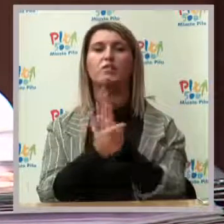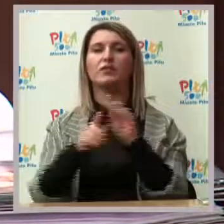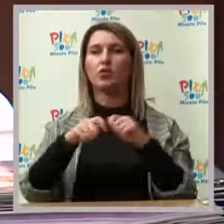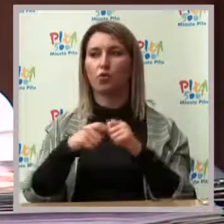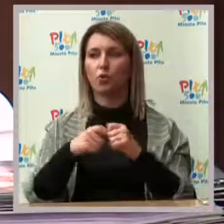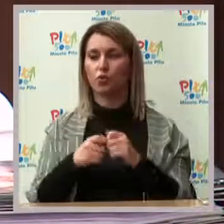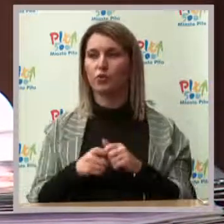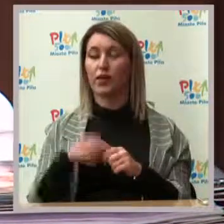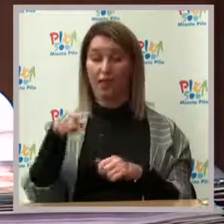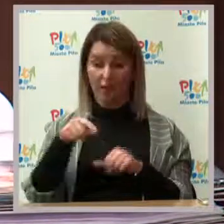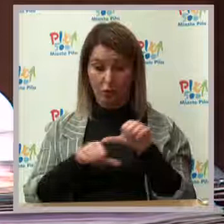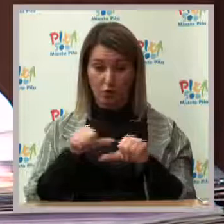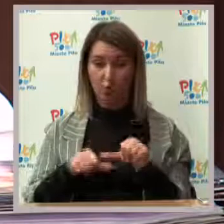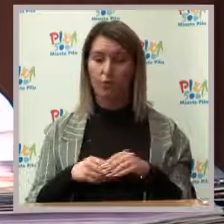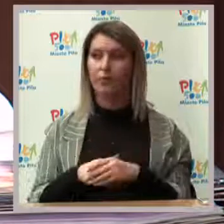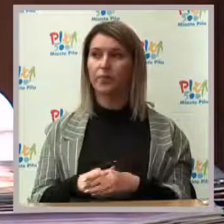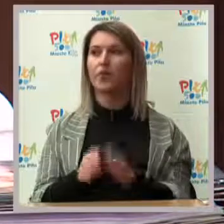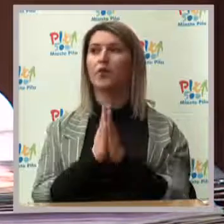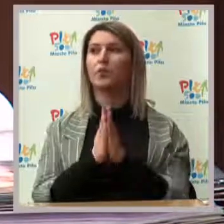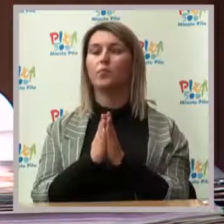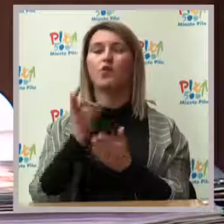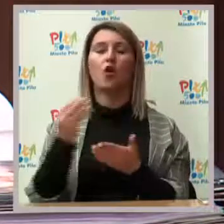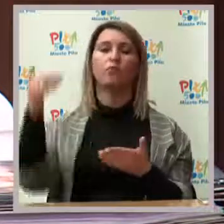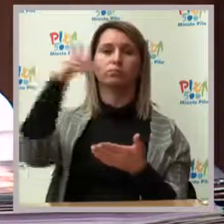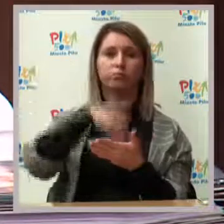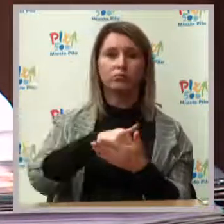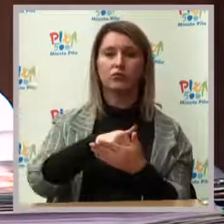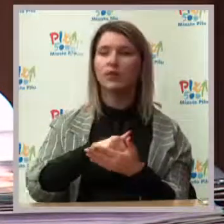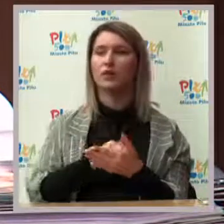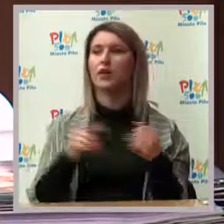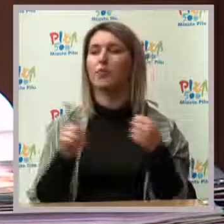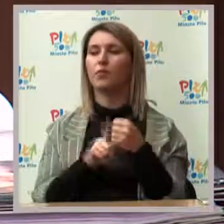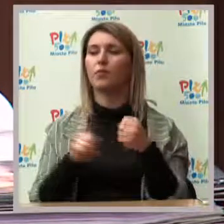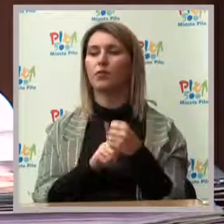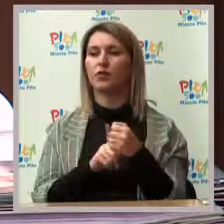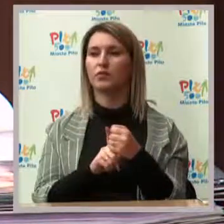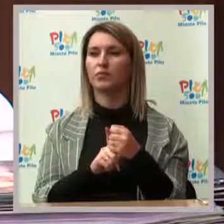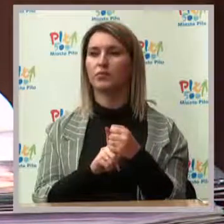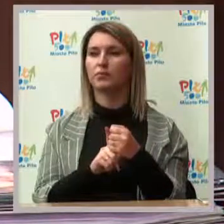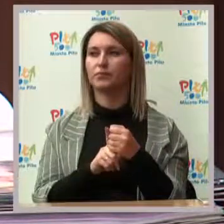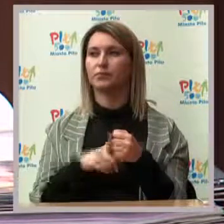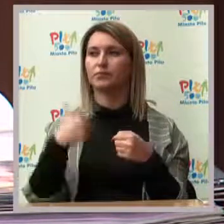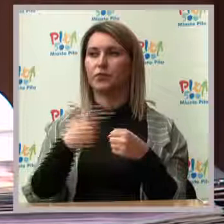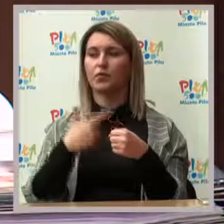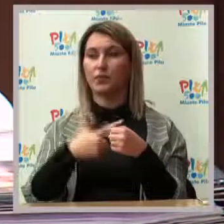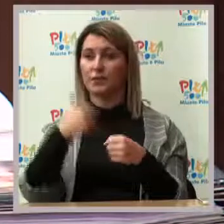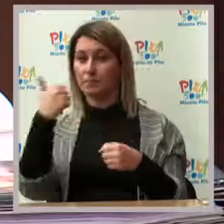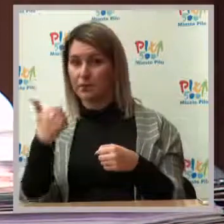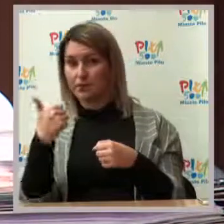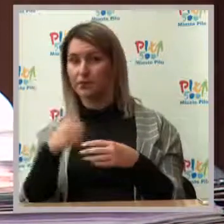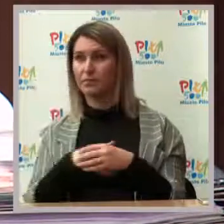grudnia bieżącego roku, proszę o wprowadzenie do porządku obrad dzisiejszej sesji w punkcie